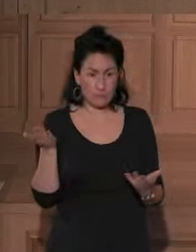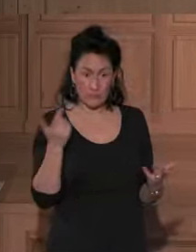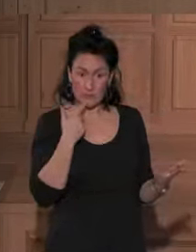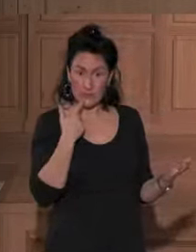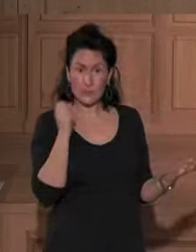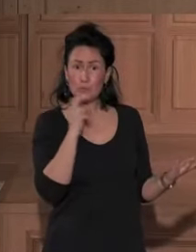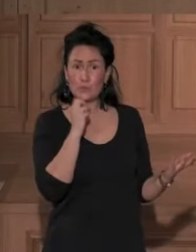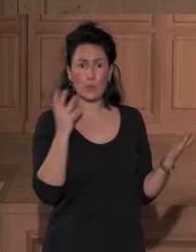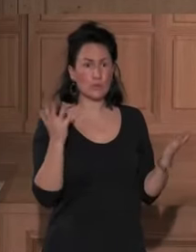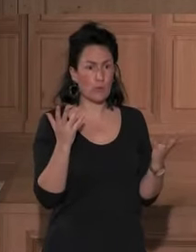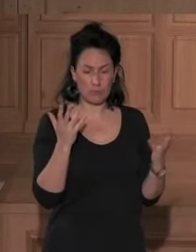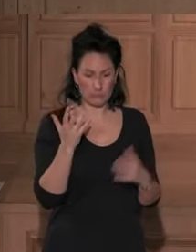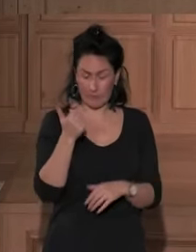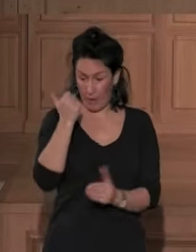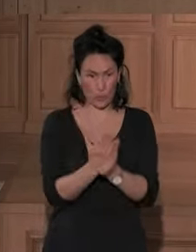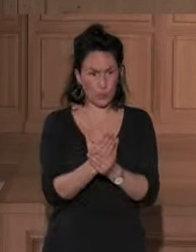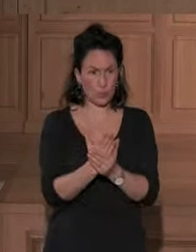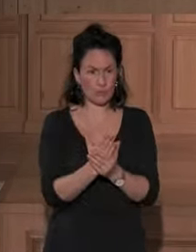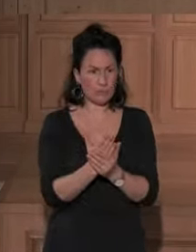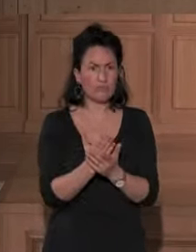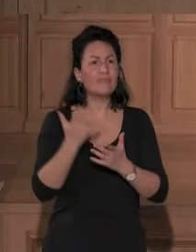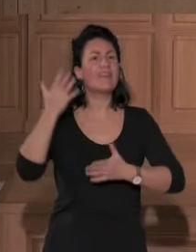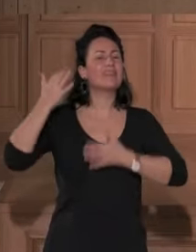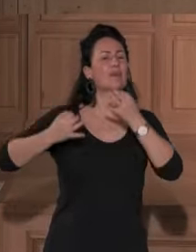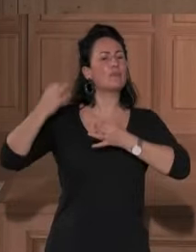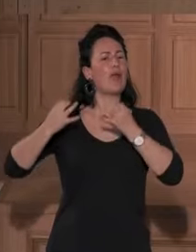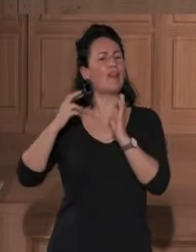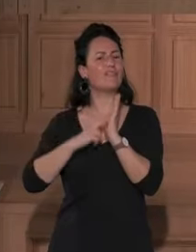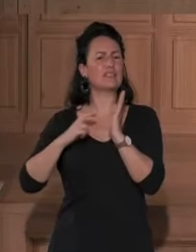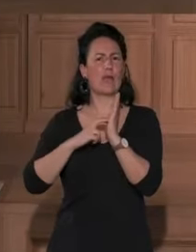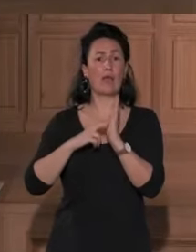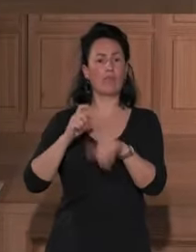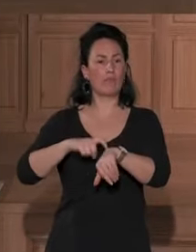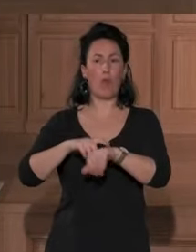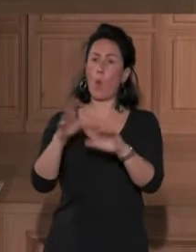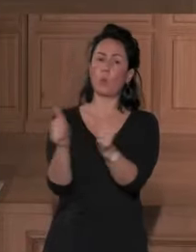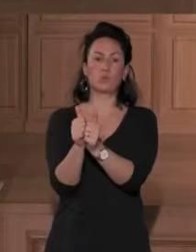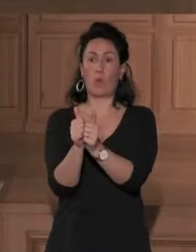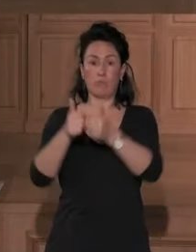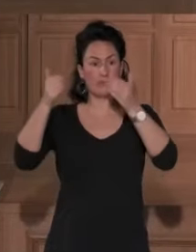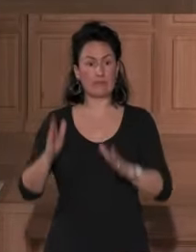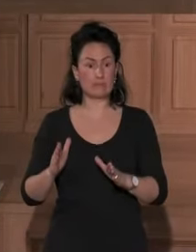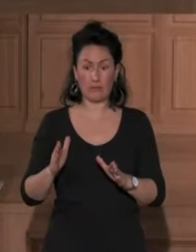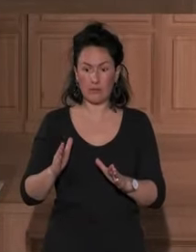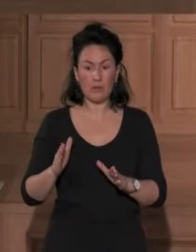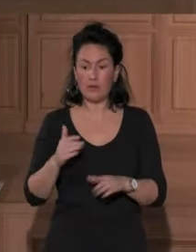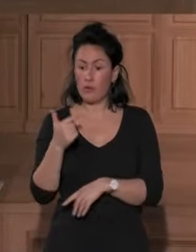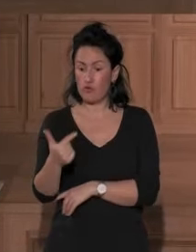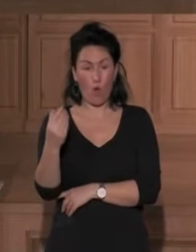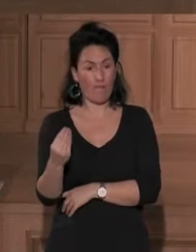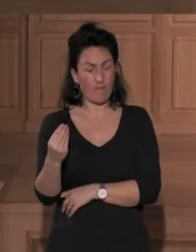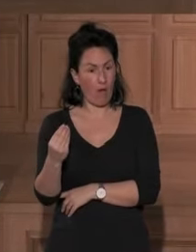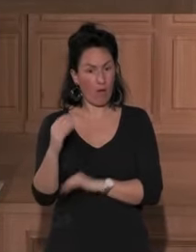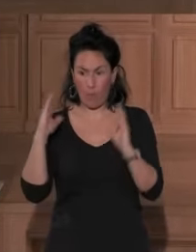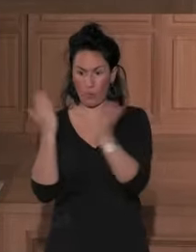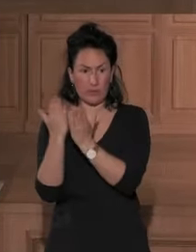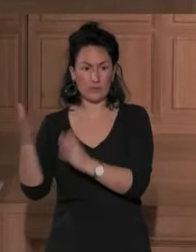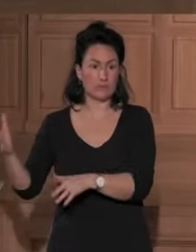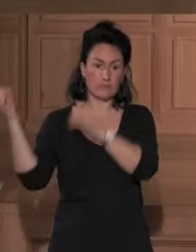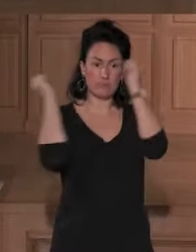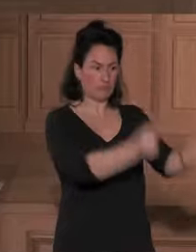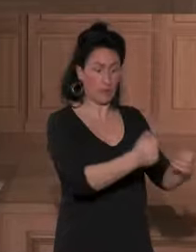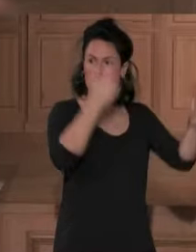l'autre. Il y a une décision au tribunal de Versailles à 11h du matin. Il y a un placement d'une fratrie de 2 enfants autistes. Ils arrivent à